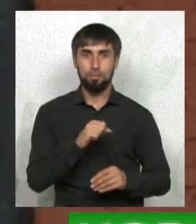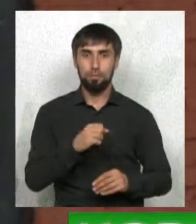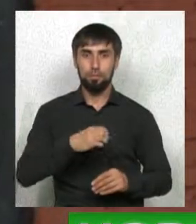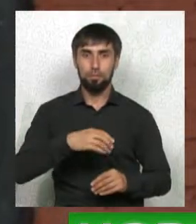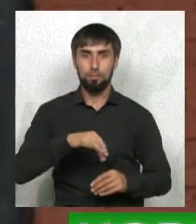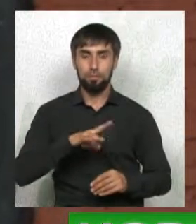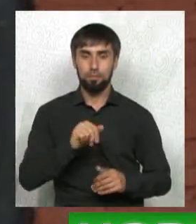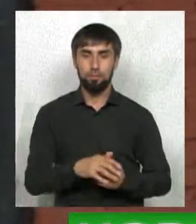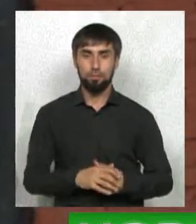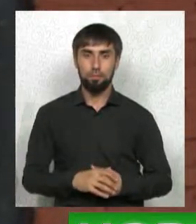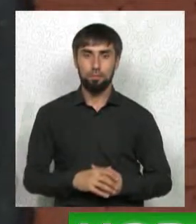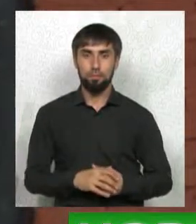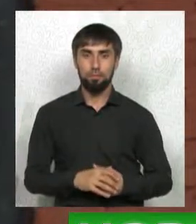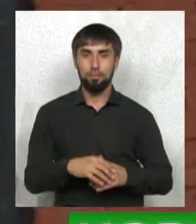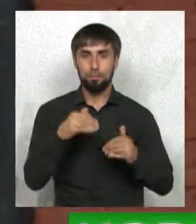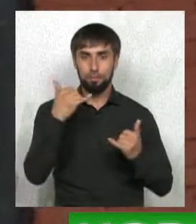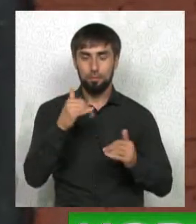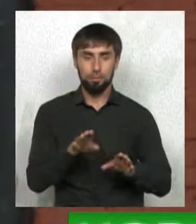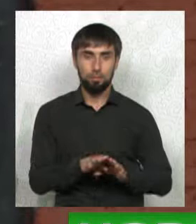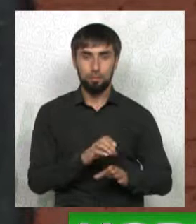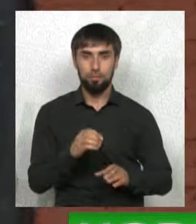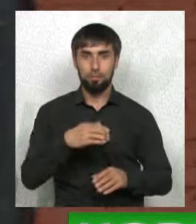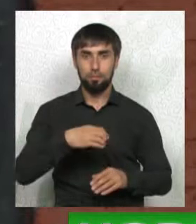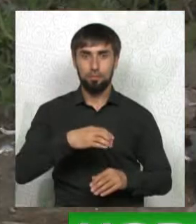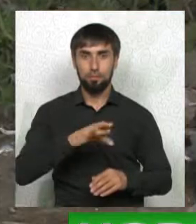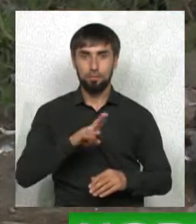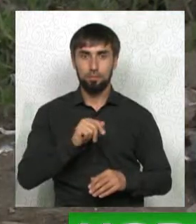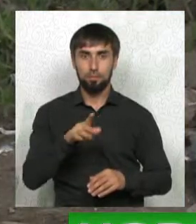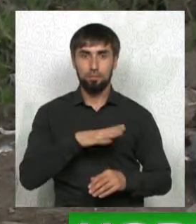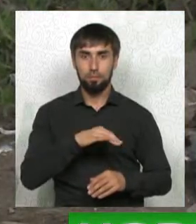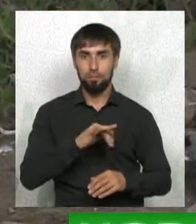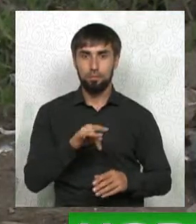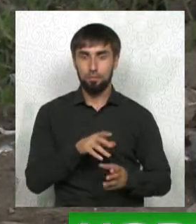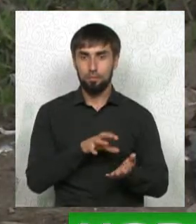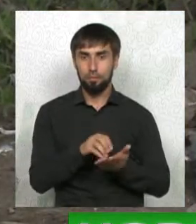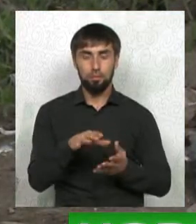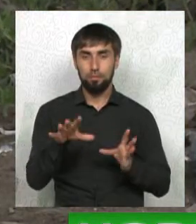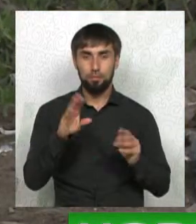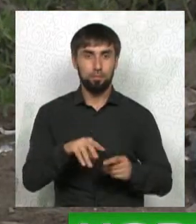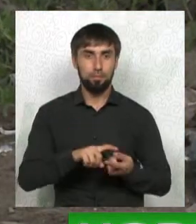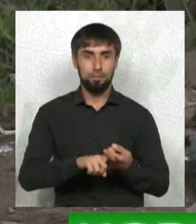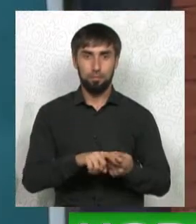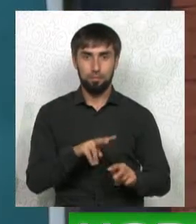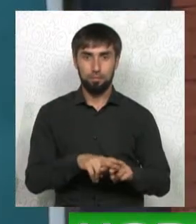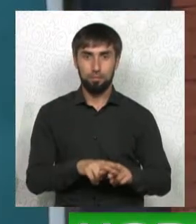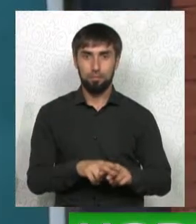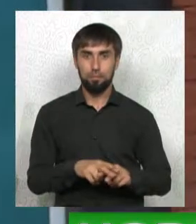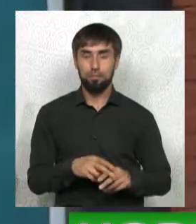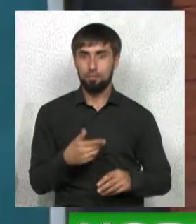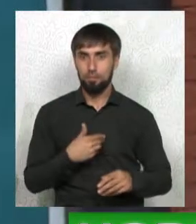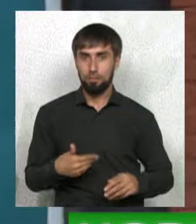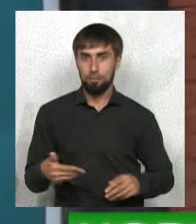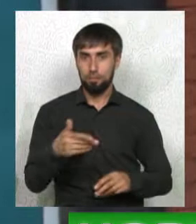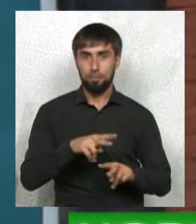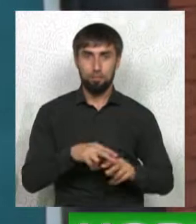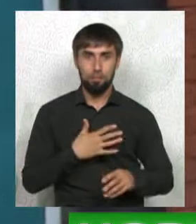козье. Дохан, свалка, дохан, мусор, махамя, заразик, умалил, ухам. Вей мочь мир, вей кудир,